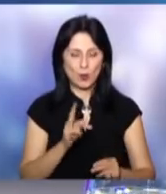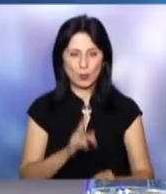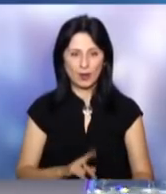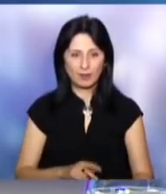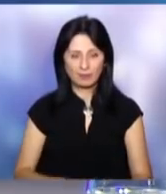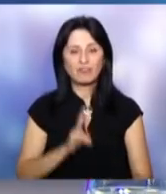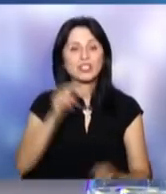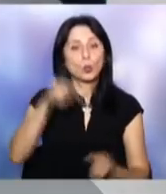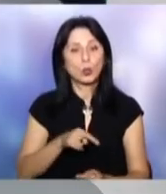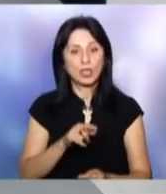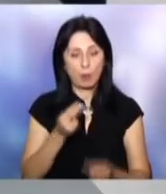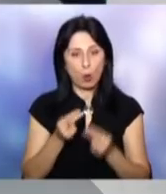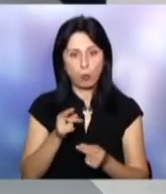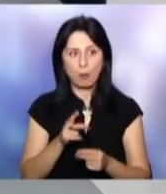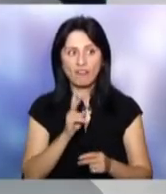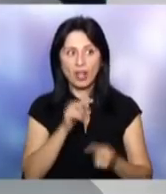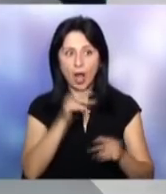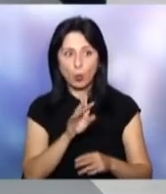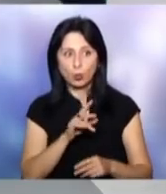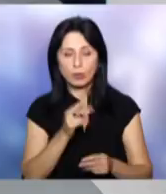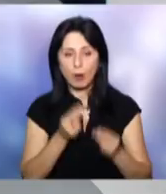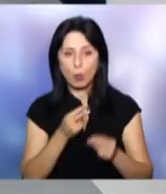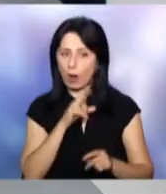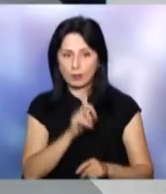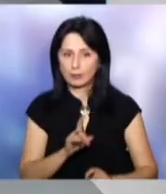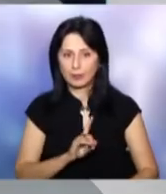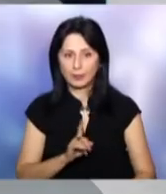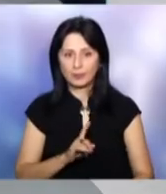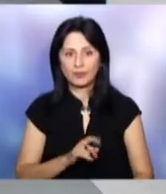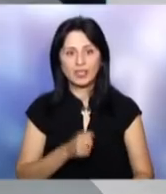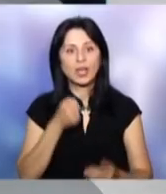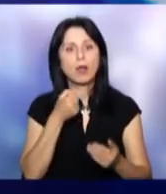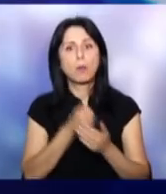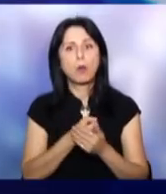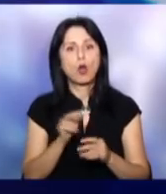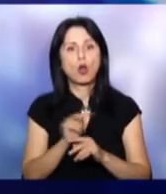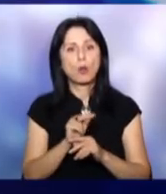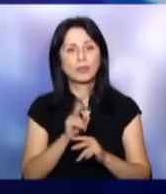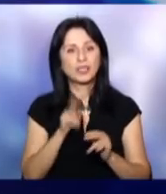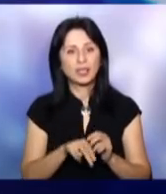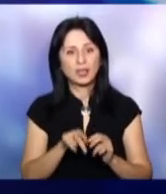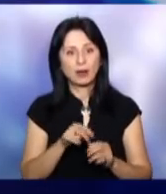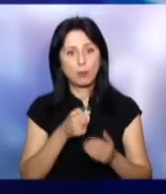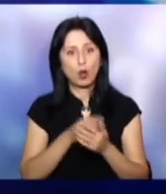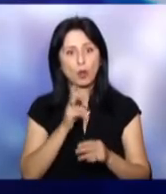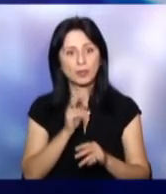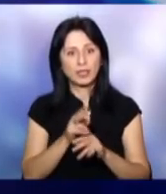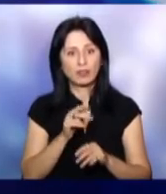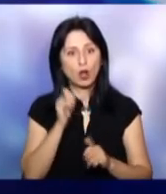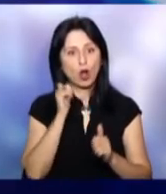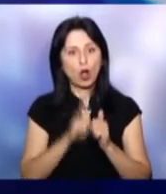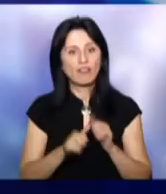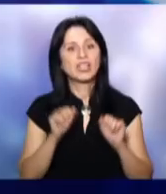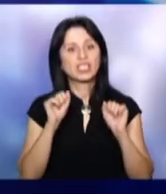ხო, ასე რომ არავინ არ გაგიჟდება, რასაკვირველია, რაც შეეხება ბოლომდე განკურნებას, ბოლომდე განკურნება